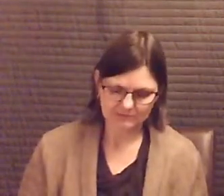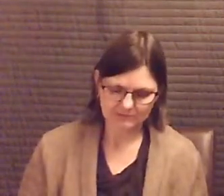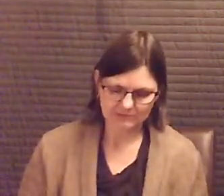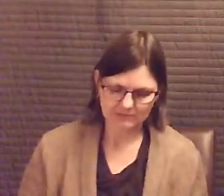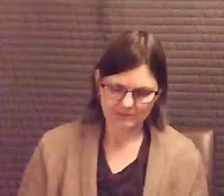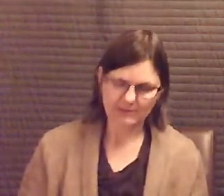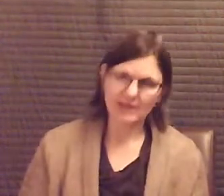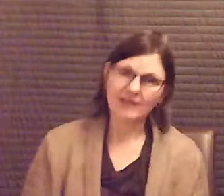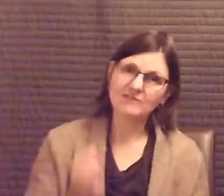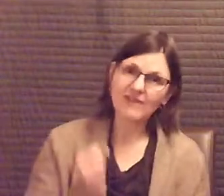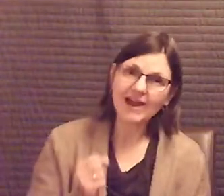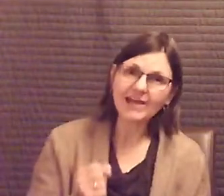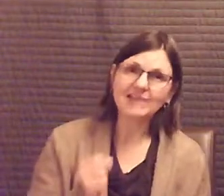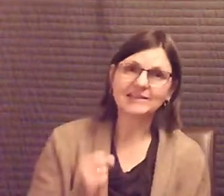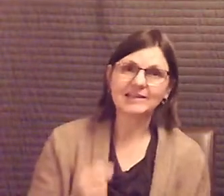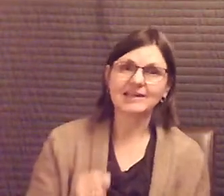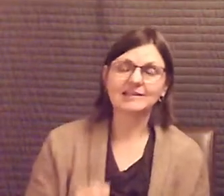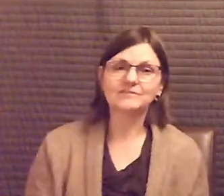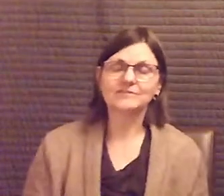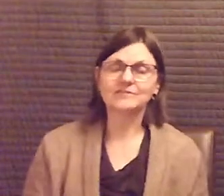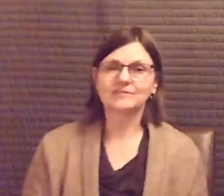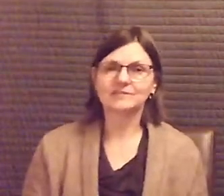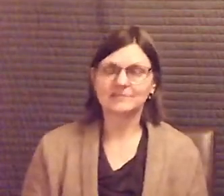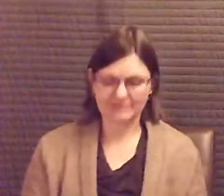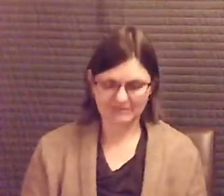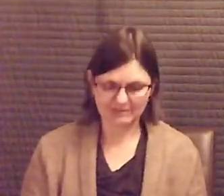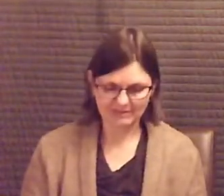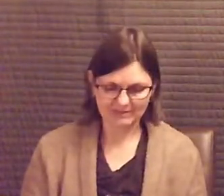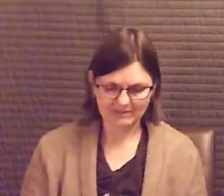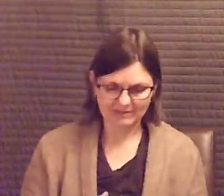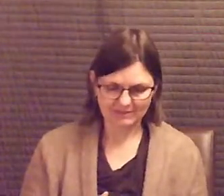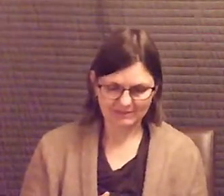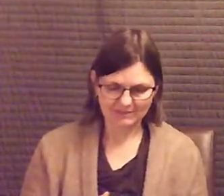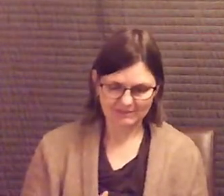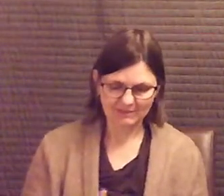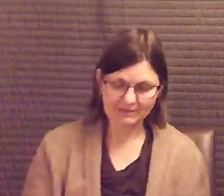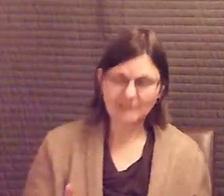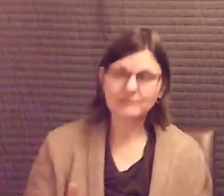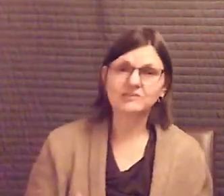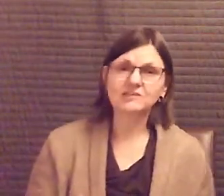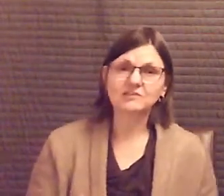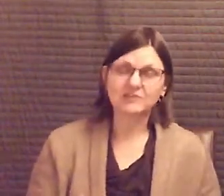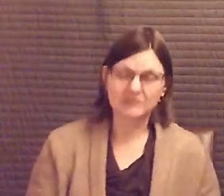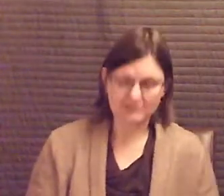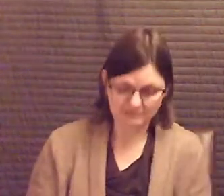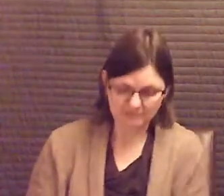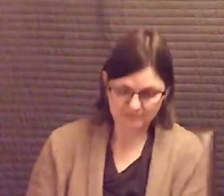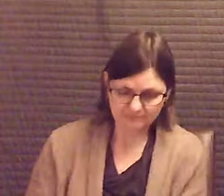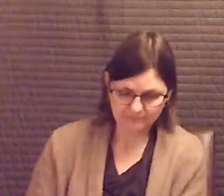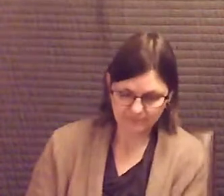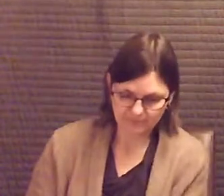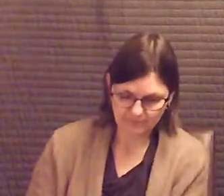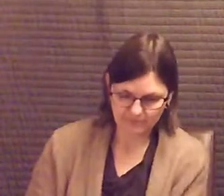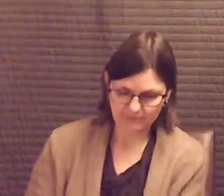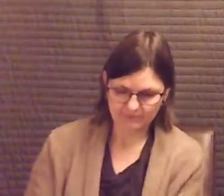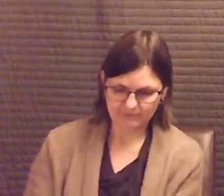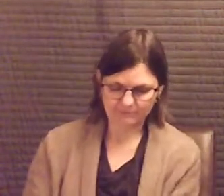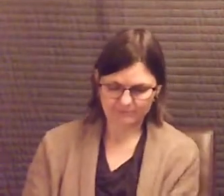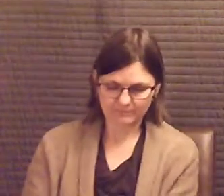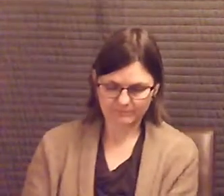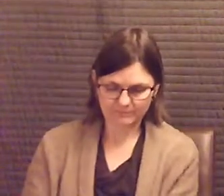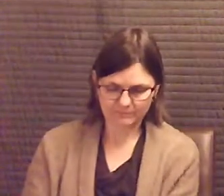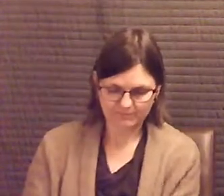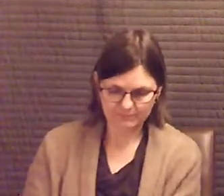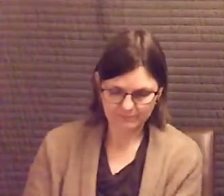de tool en de waarheid erkennen dit seizoen first one die seks zaken die 26 dat they may be